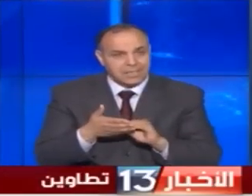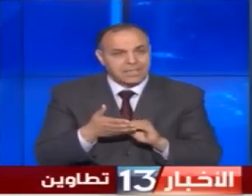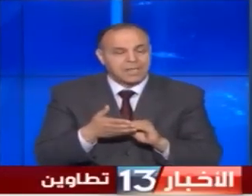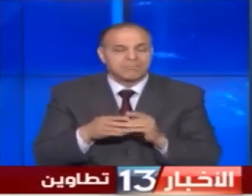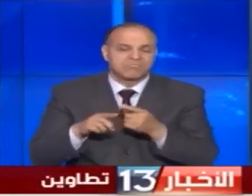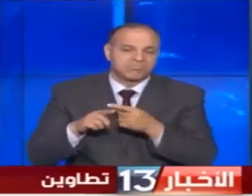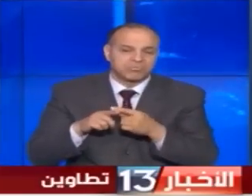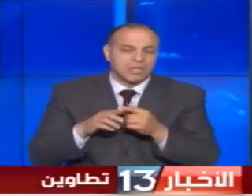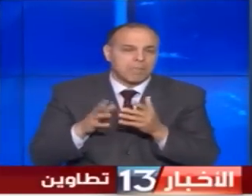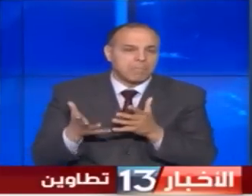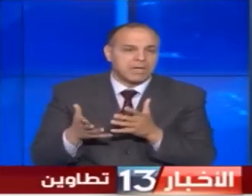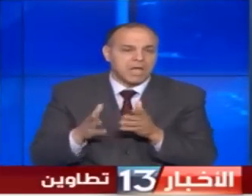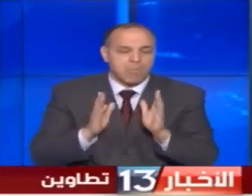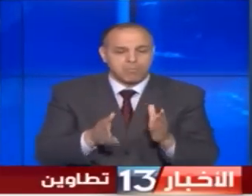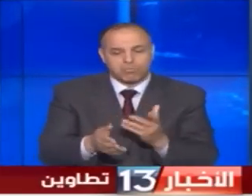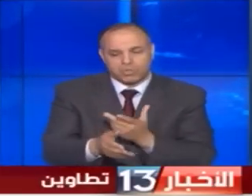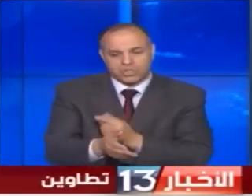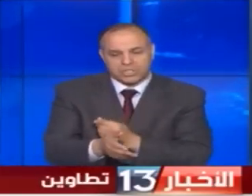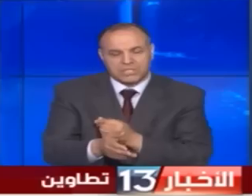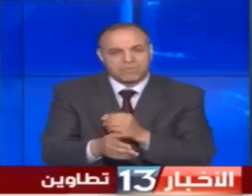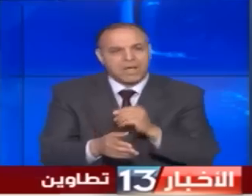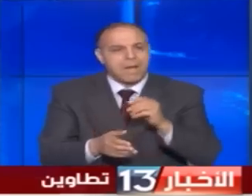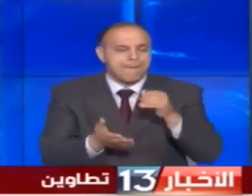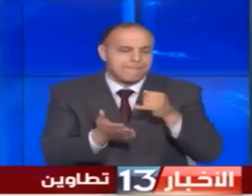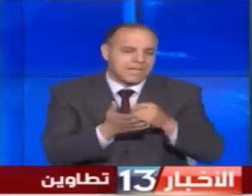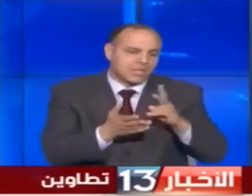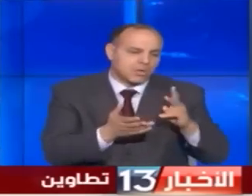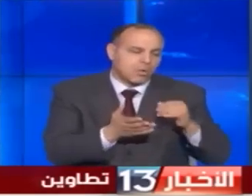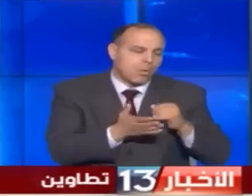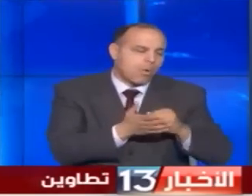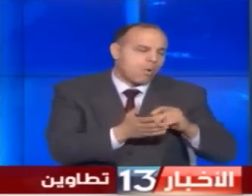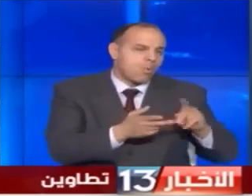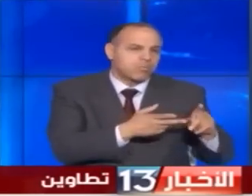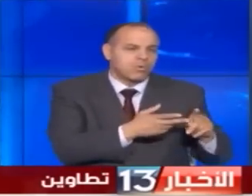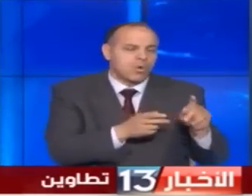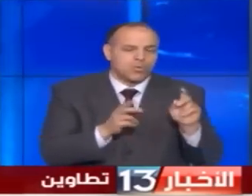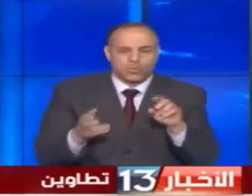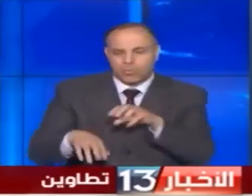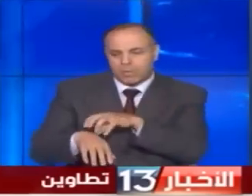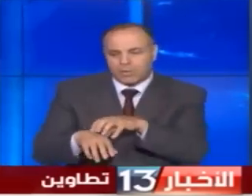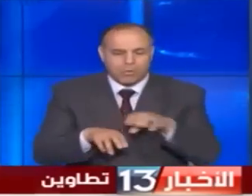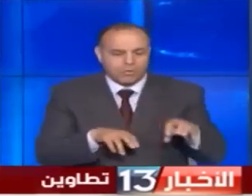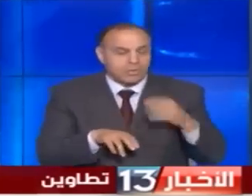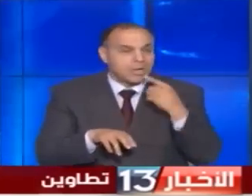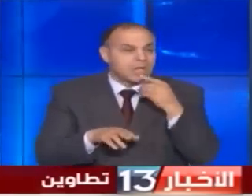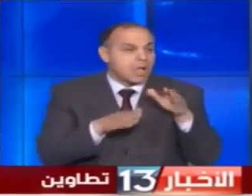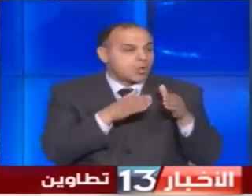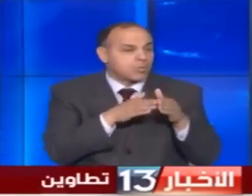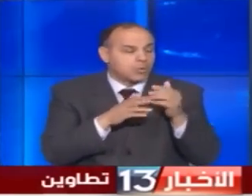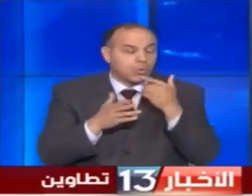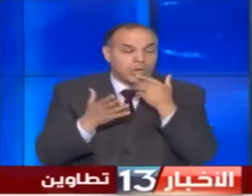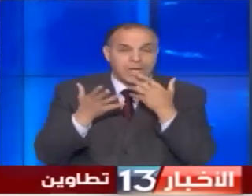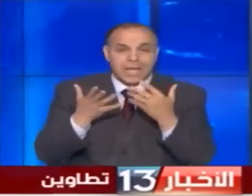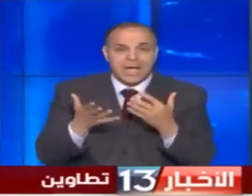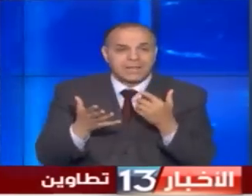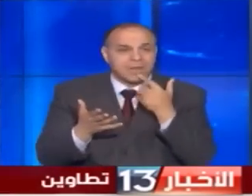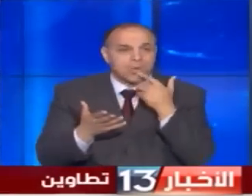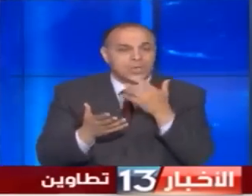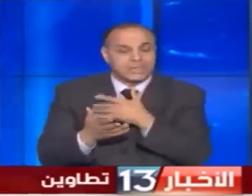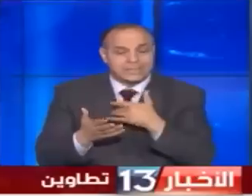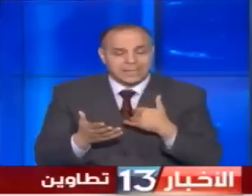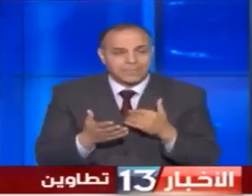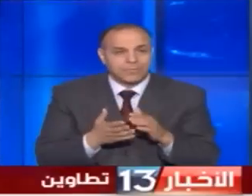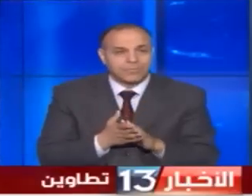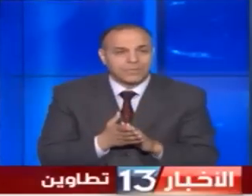بين المستشفى المحلي ب رماده و مركز الصحه الاساسيه بها وتداعياته يعني هذه الخدمات الصحيه